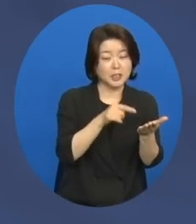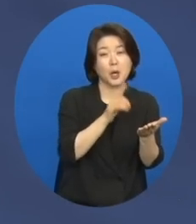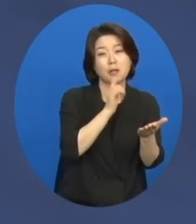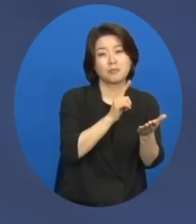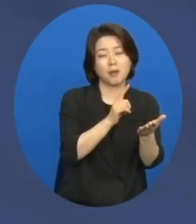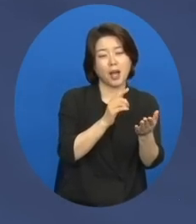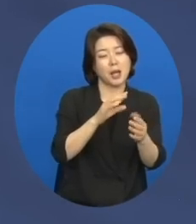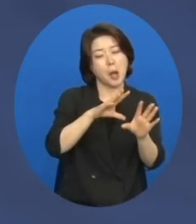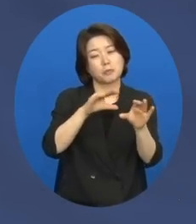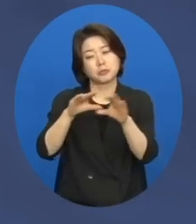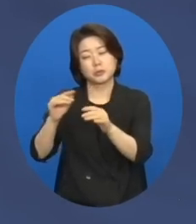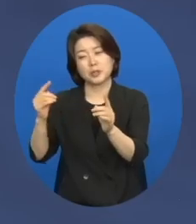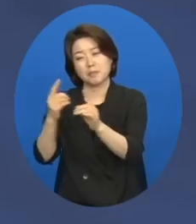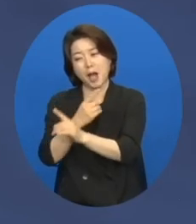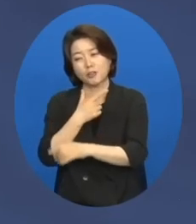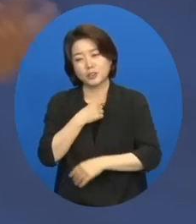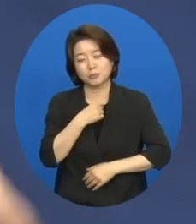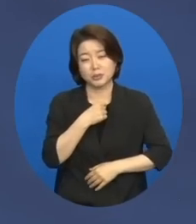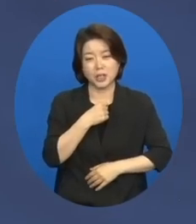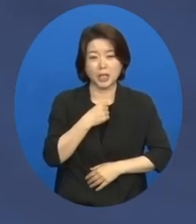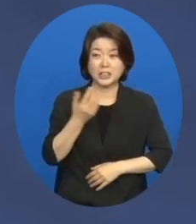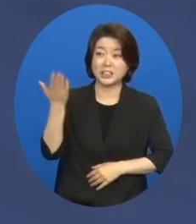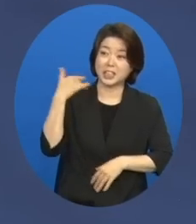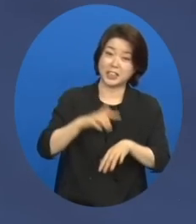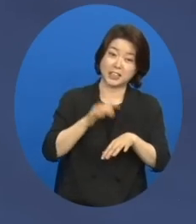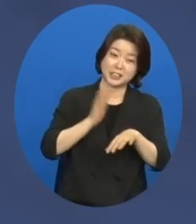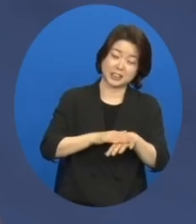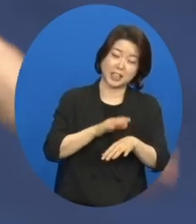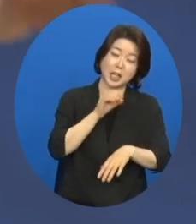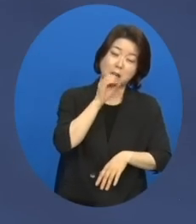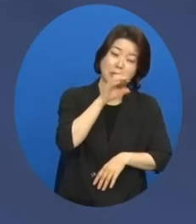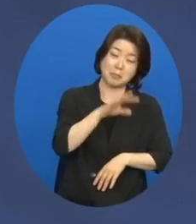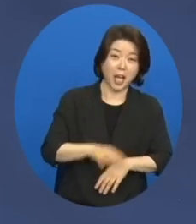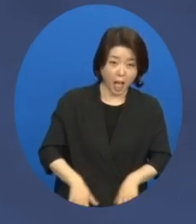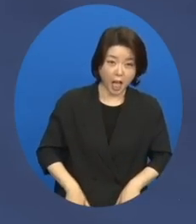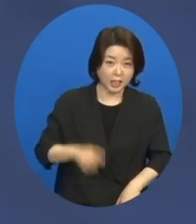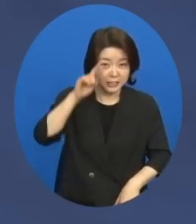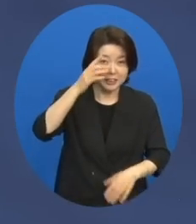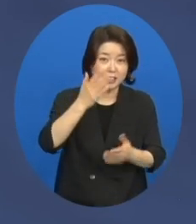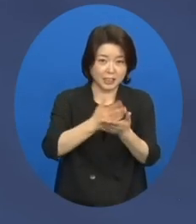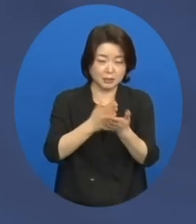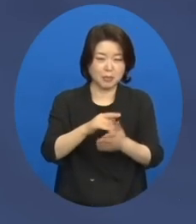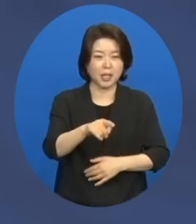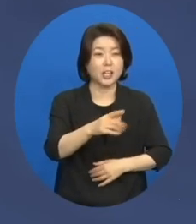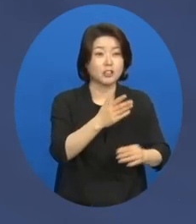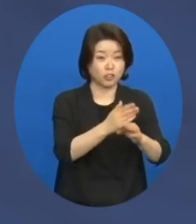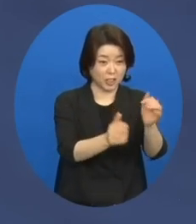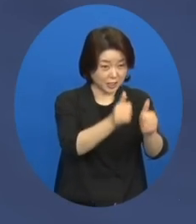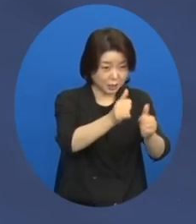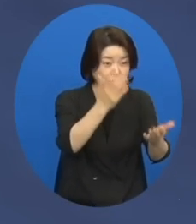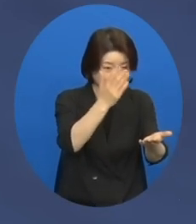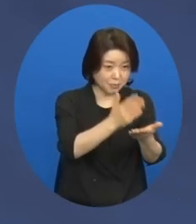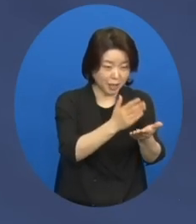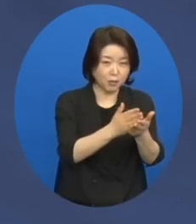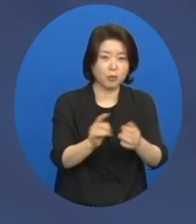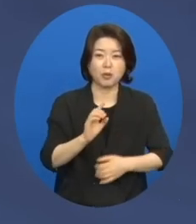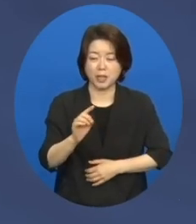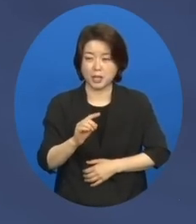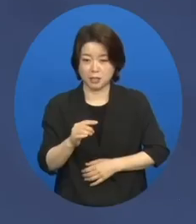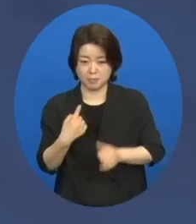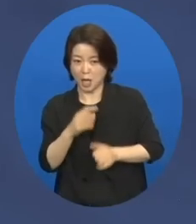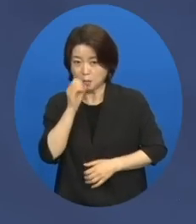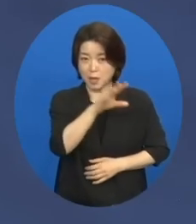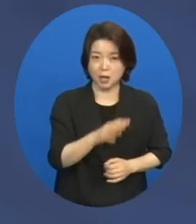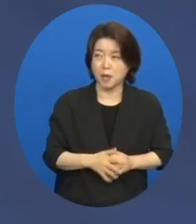했는데 툭툭 튀어나와. 그러니까 그럴 때 신경 쓰지 마시고 중간에 시험 드실까봐 그럴 때 뭐가 툭 튀어나오면